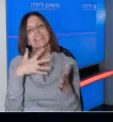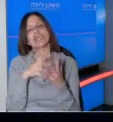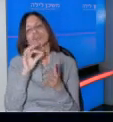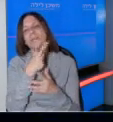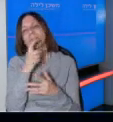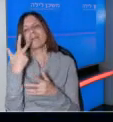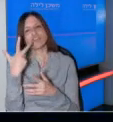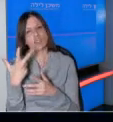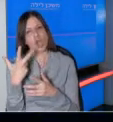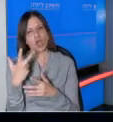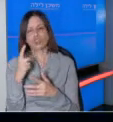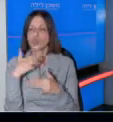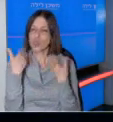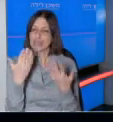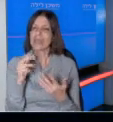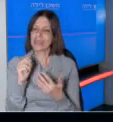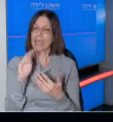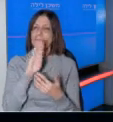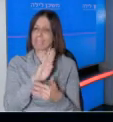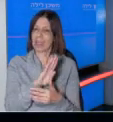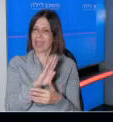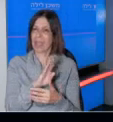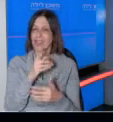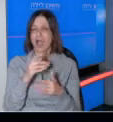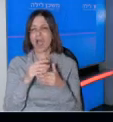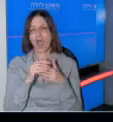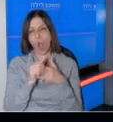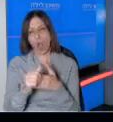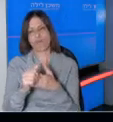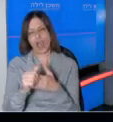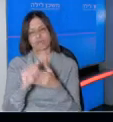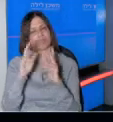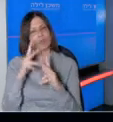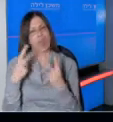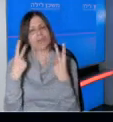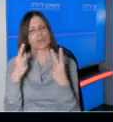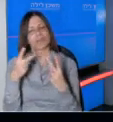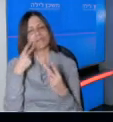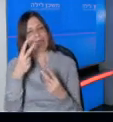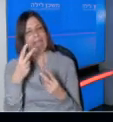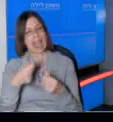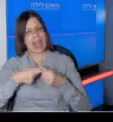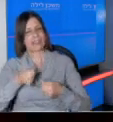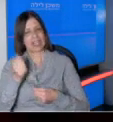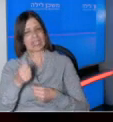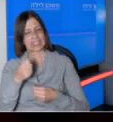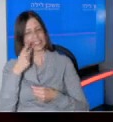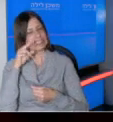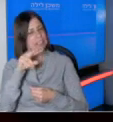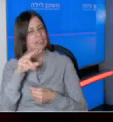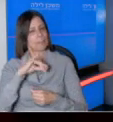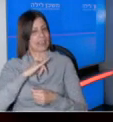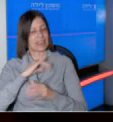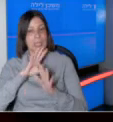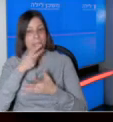של 103, שנותן לניר ברקת את ההובלה, מה שנקרא, בצורה משמעותית, הוא משדר לחקים גם איזו זווית מעניינת.